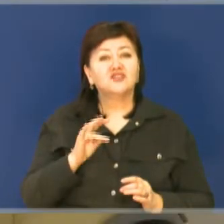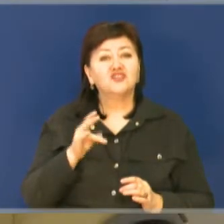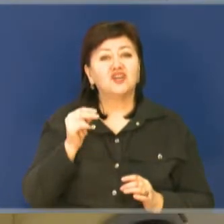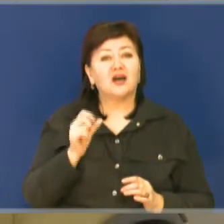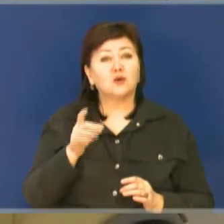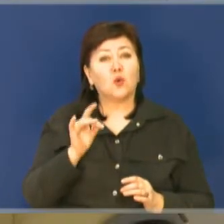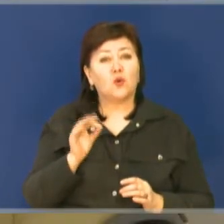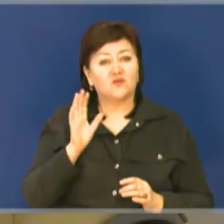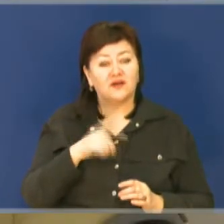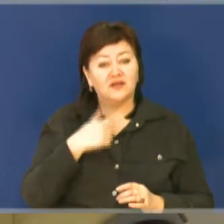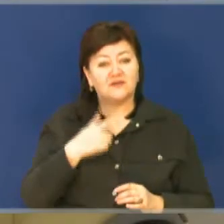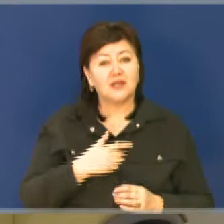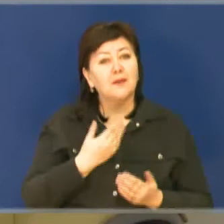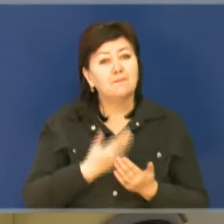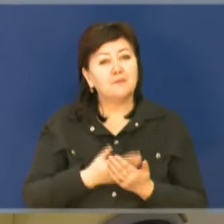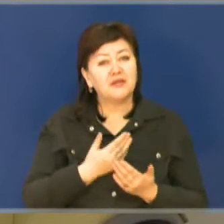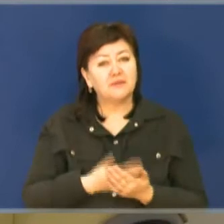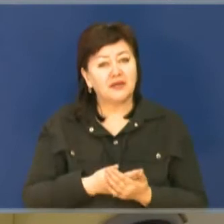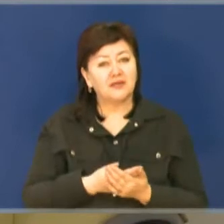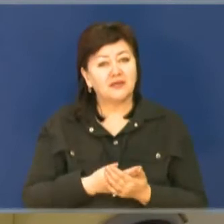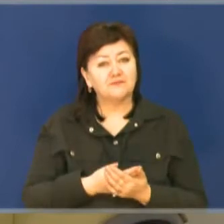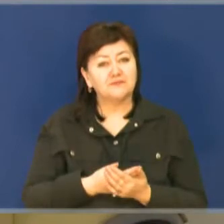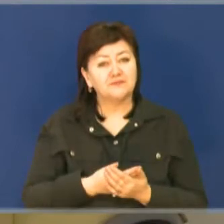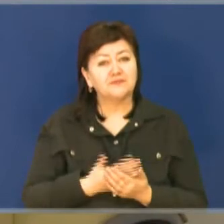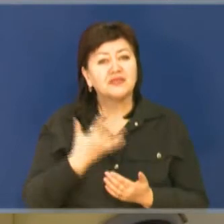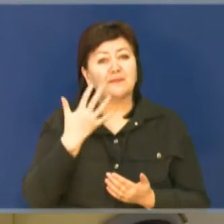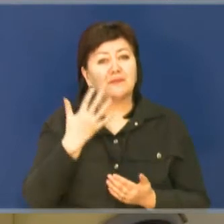Всего где-то порядка, если мне память не изменяет,